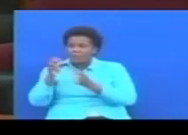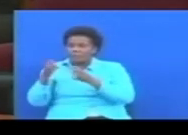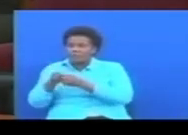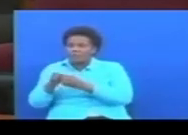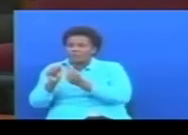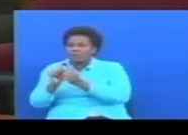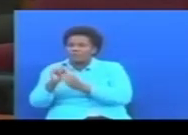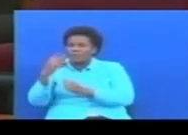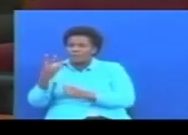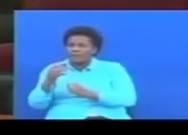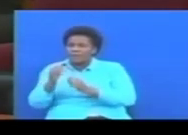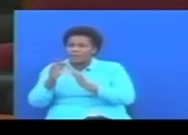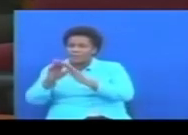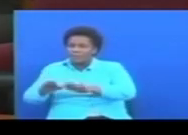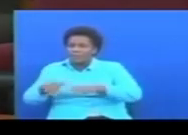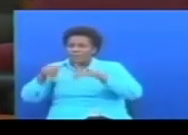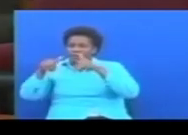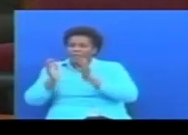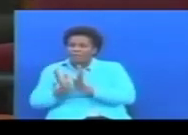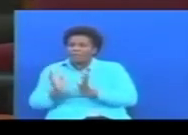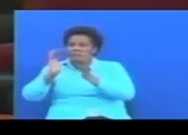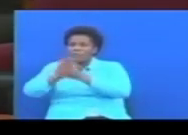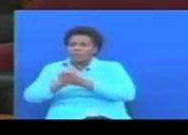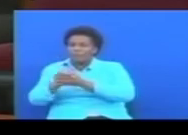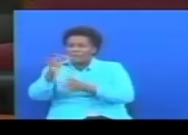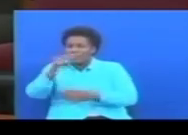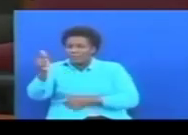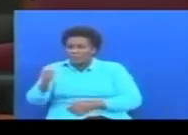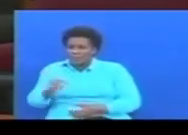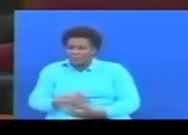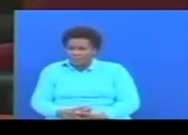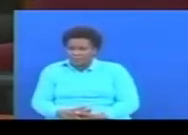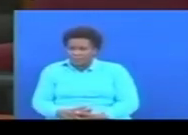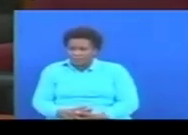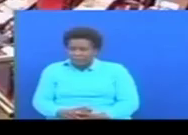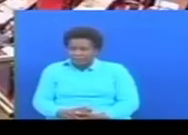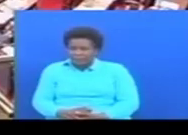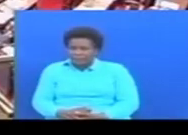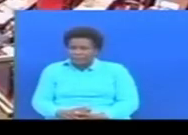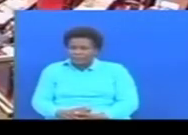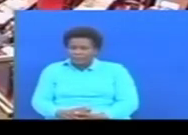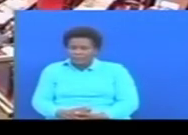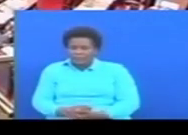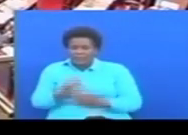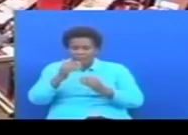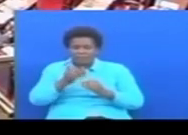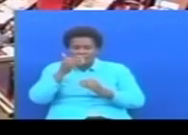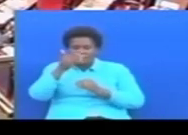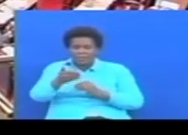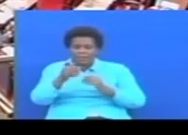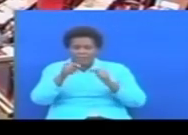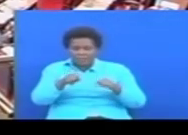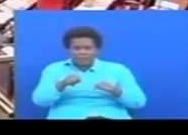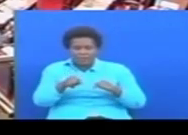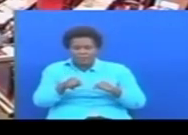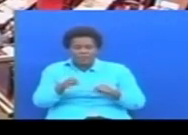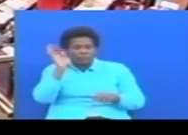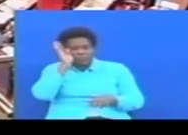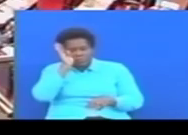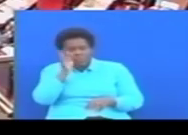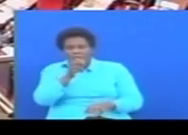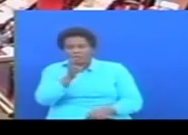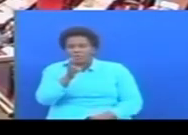Bunge la Jamhuri ya Muungano wa Tanzania, kikao ambacho kiliongozwa na Naibu Spika Dr. Tulia Ackson. Namba baada ya hapo ni kuwasilishwa kwa hoja za kamati mbili.